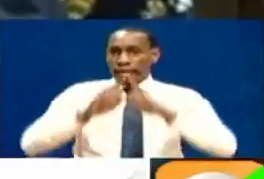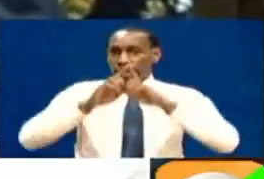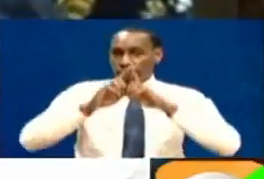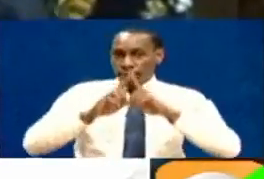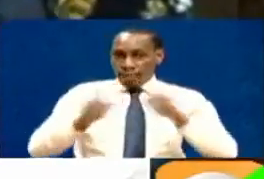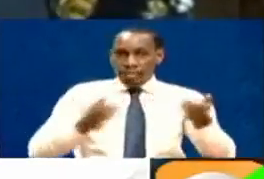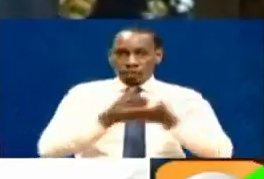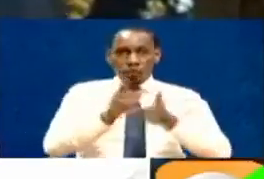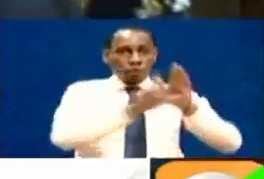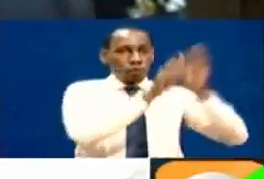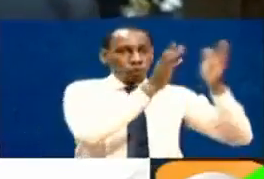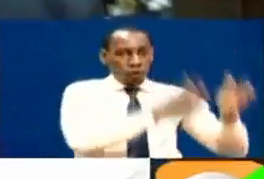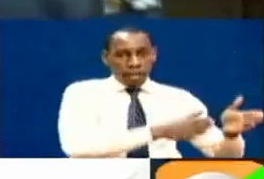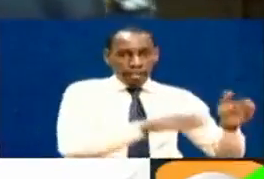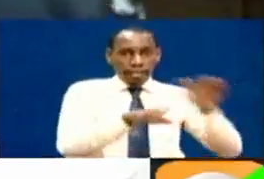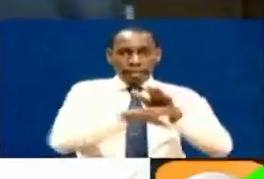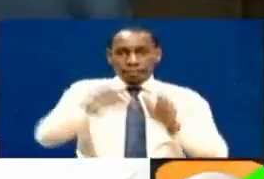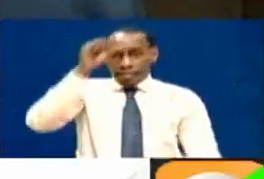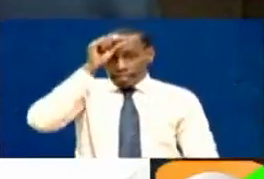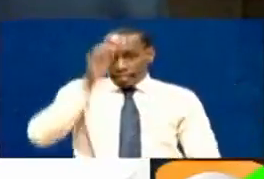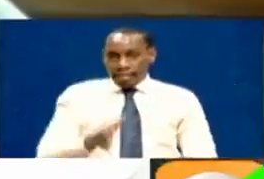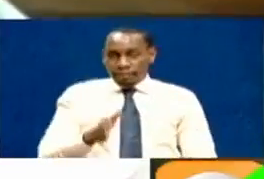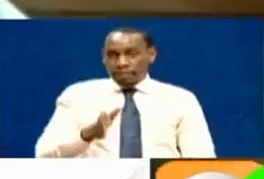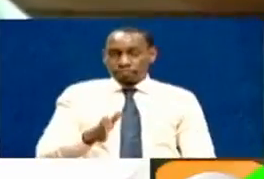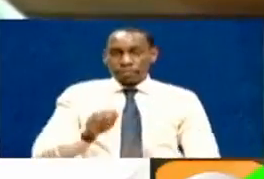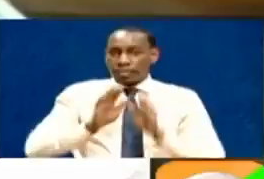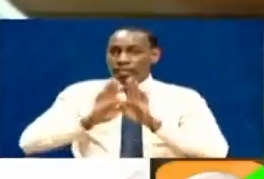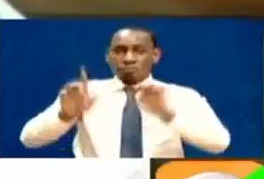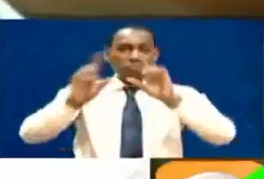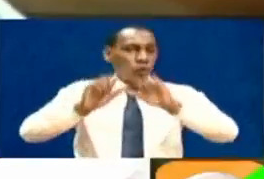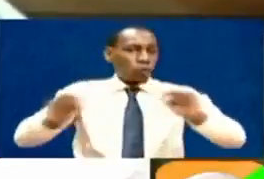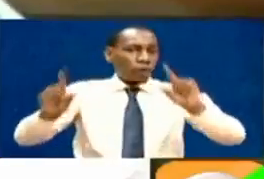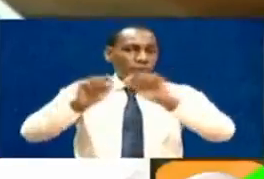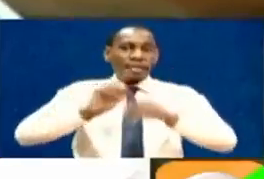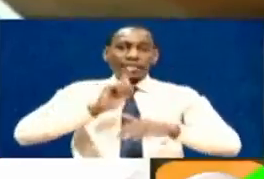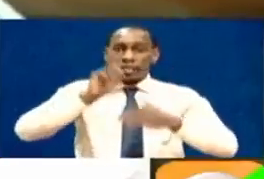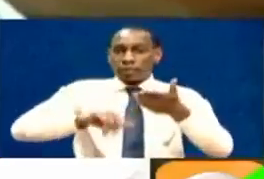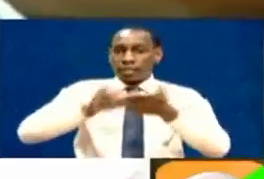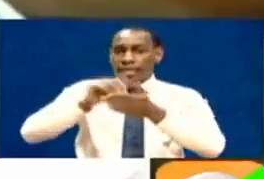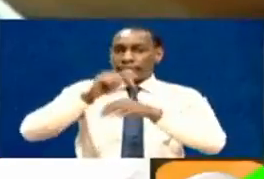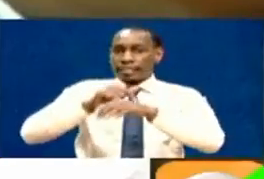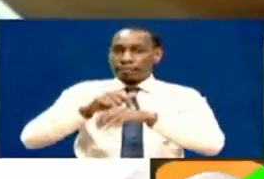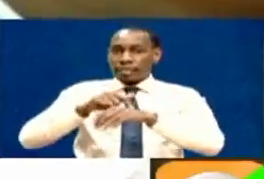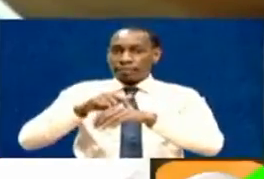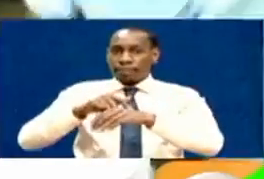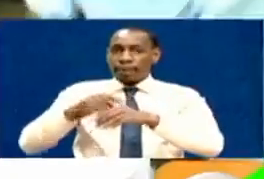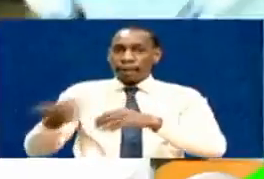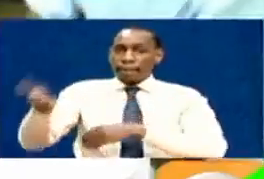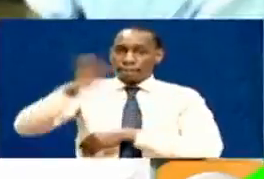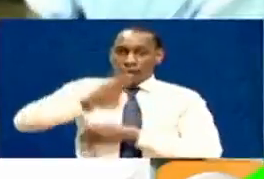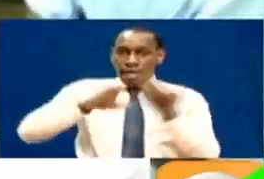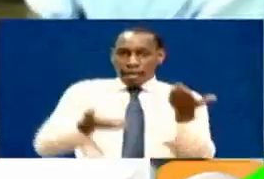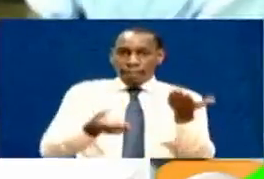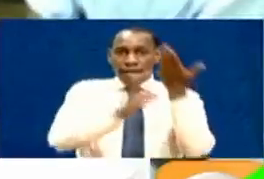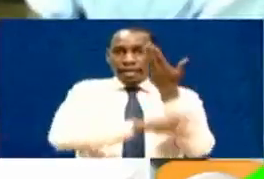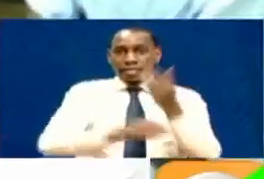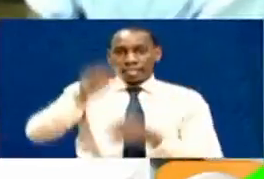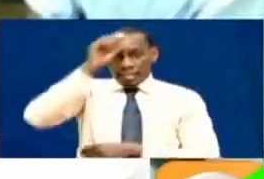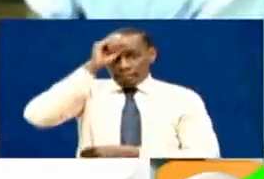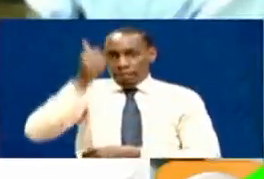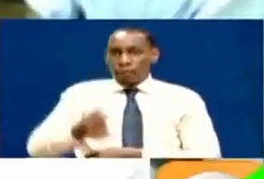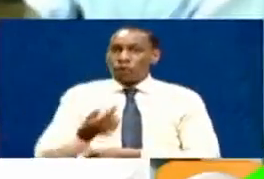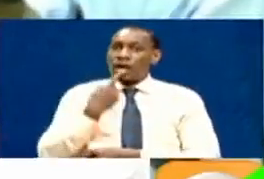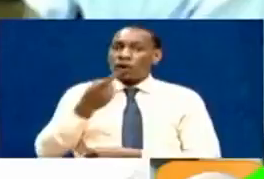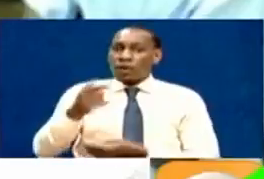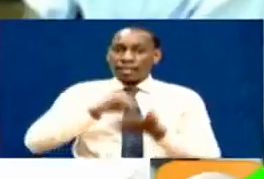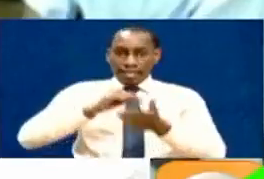Lakini kupitia wakili wake George Kidhi, Saburi alitupilia mbali madai hayo, akisema wakati wa kurudi kwake nchini, serikali haikuwa imeweka